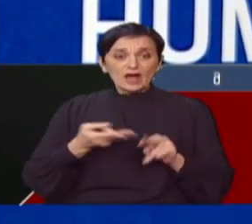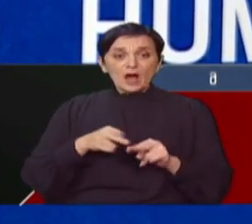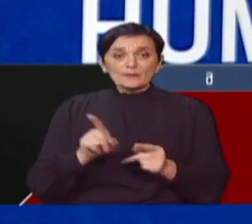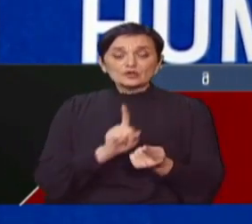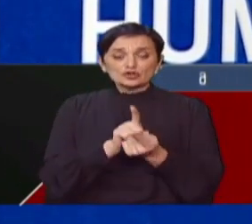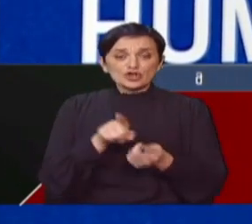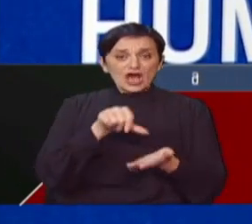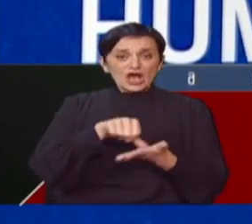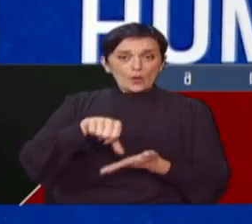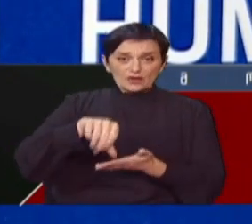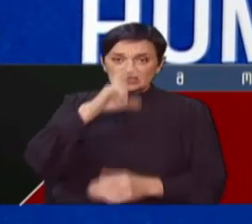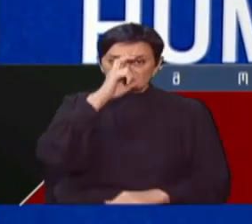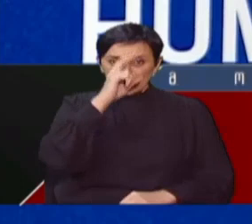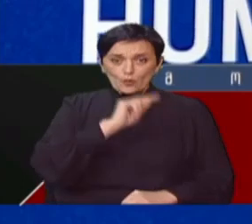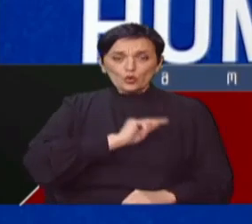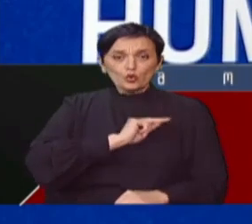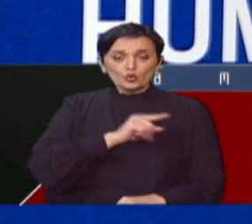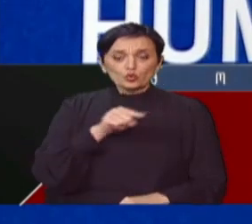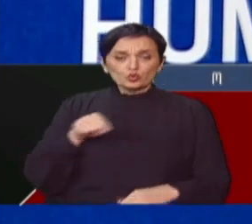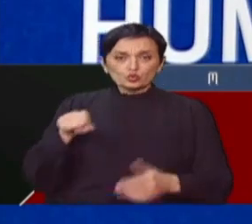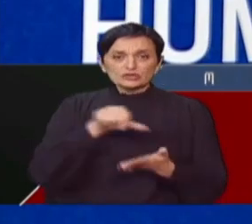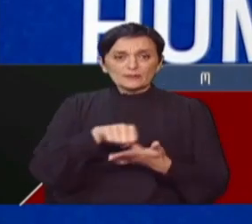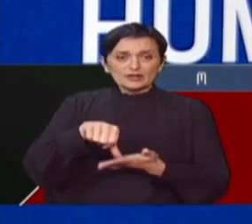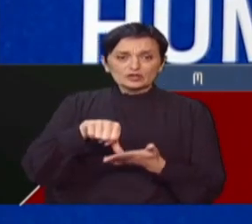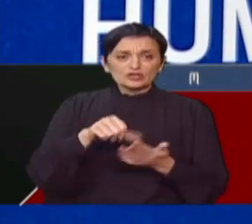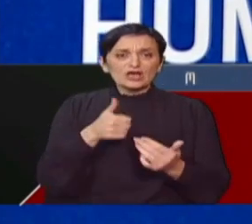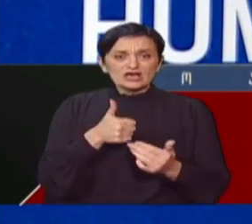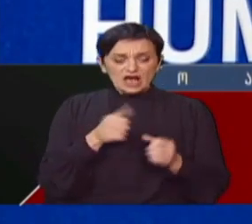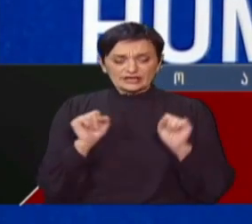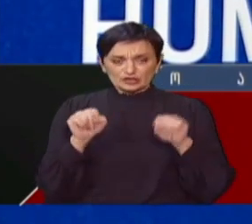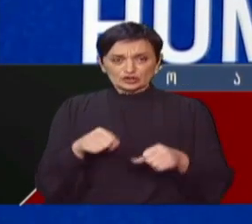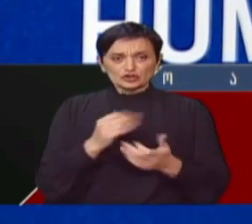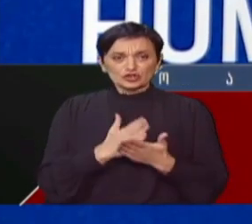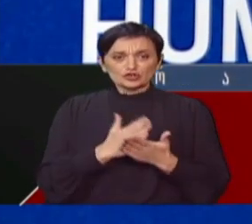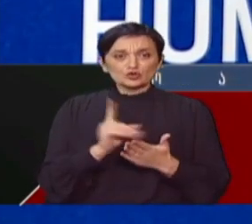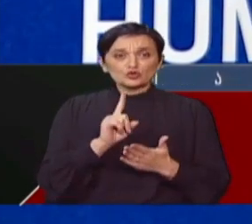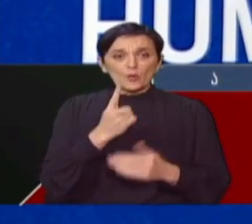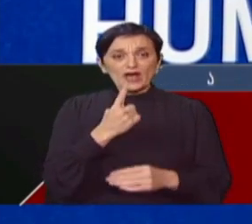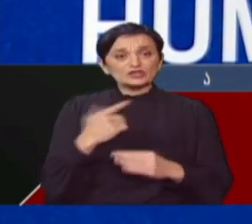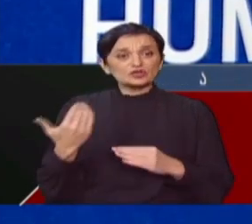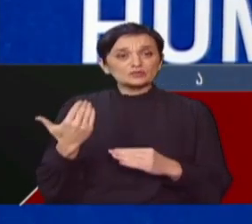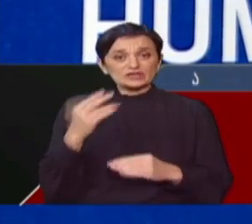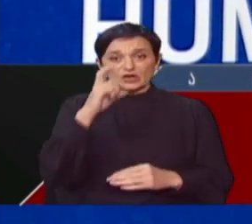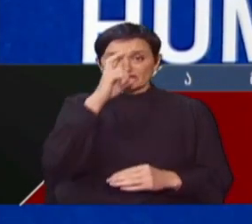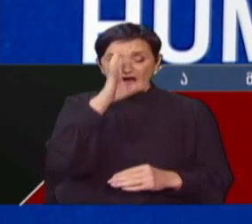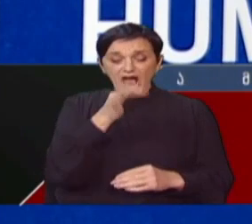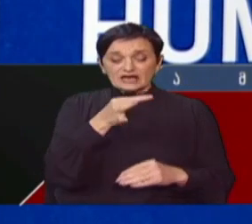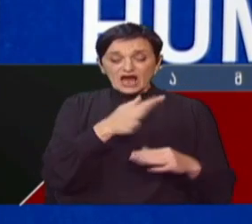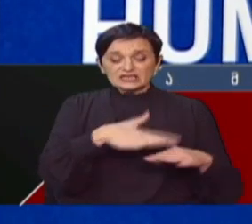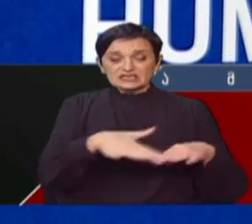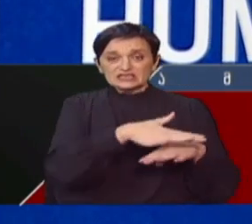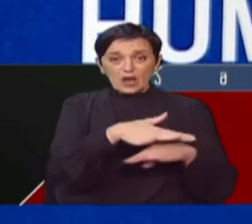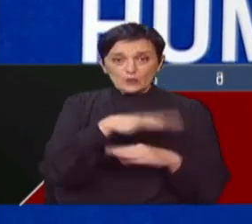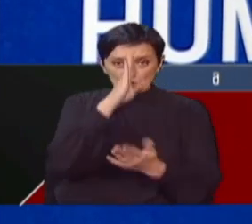drăs ასევე trebuie să facem ce poți trebuie să aromat genepe, să arăs cărgi și să zevoba imitus romerți spre vara să arătăm sectorul să aromat